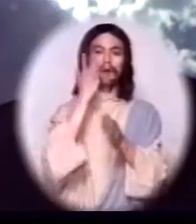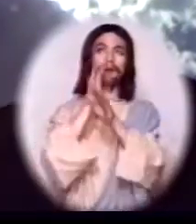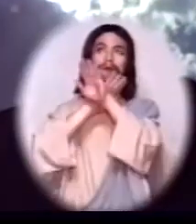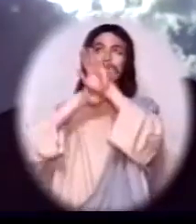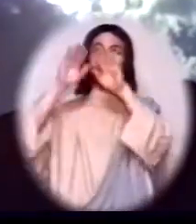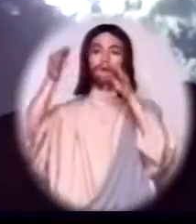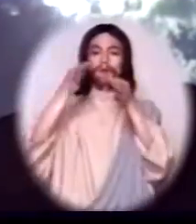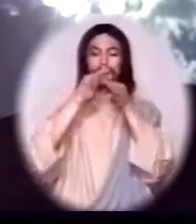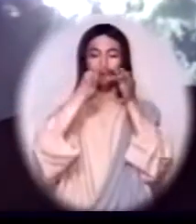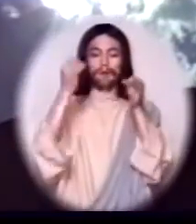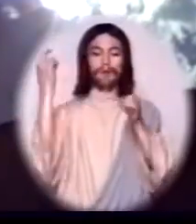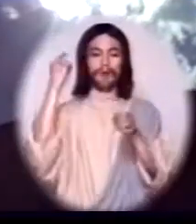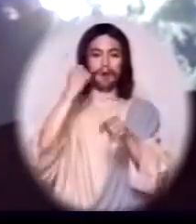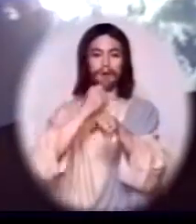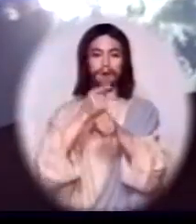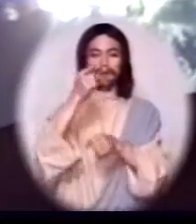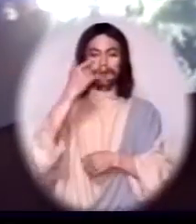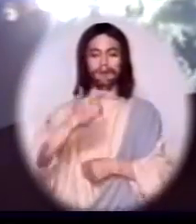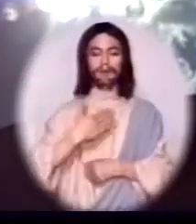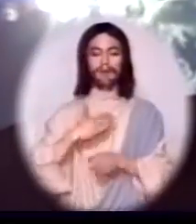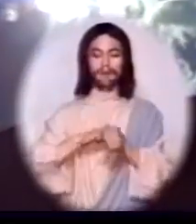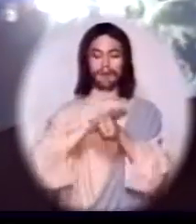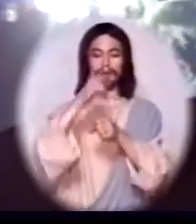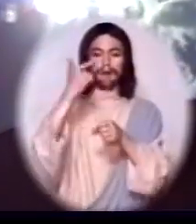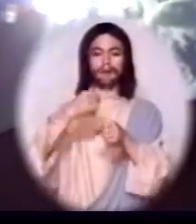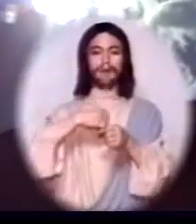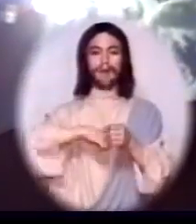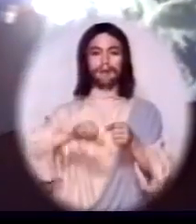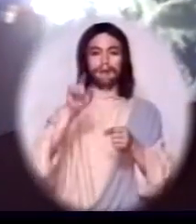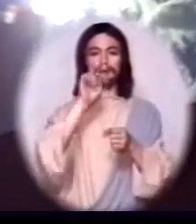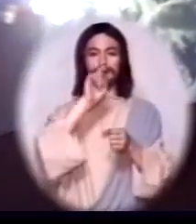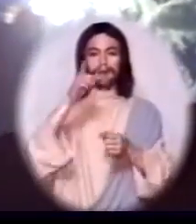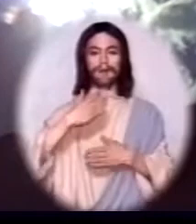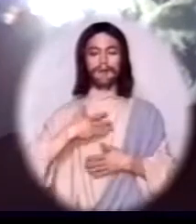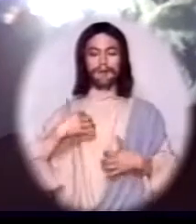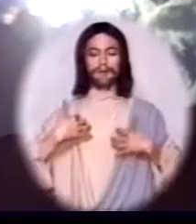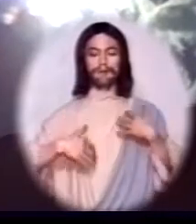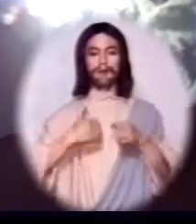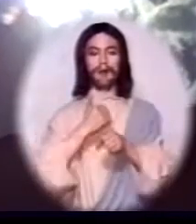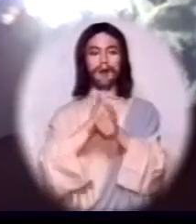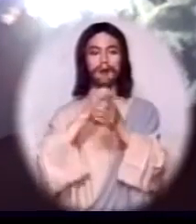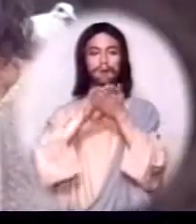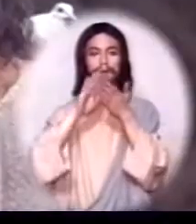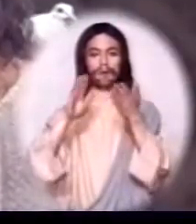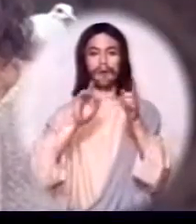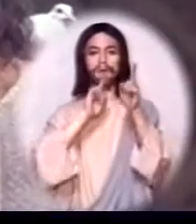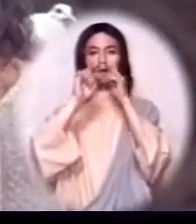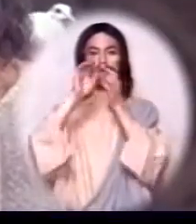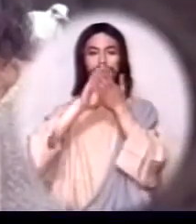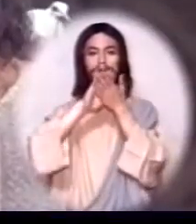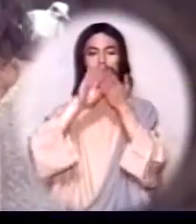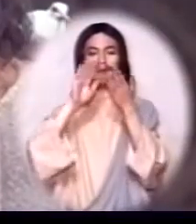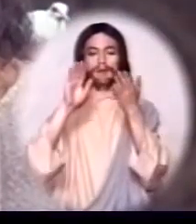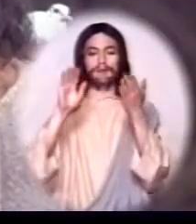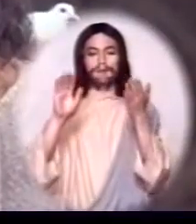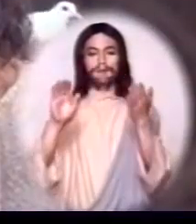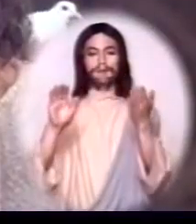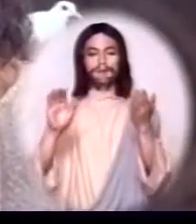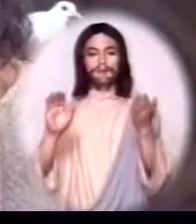그리고 하늘에서 소리가 나기를 이는 내가 사랑하는 아들이라 내가 기뻐하노라 하셨습니다.